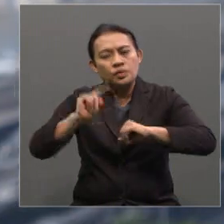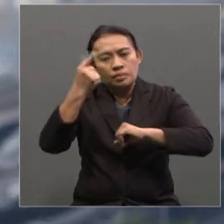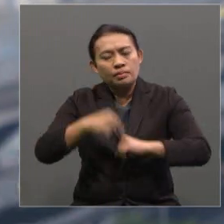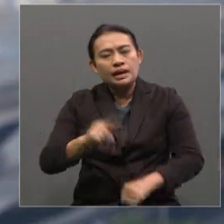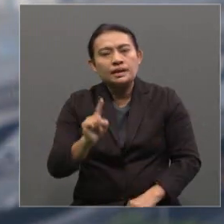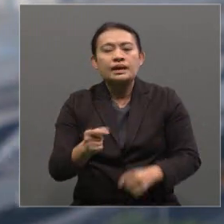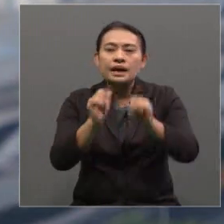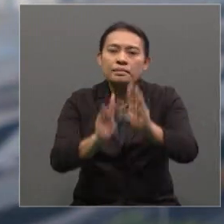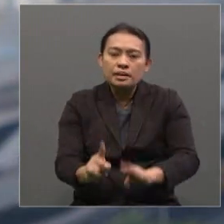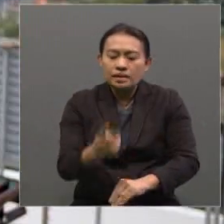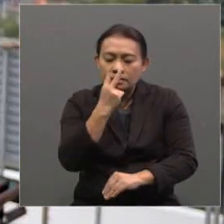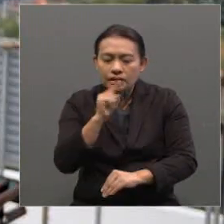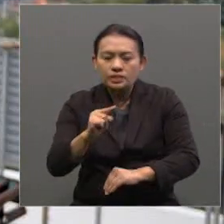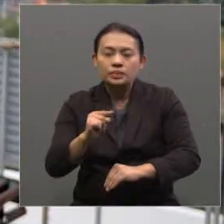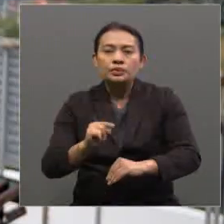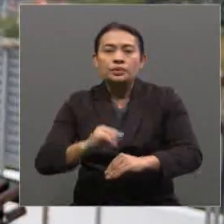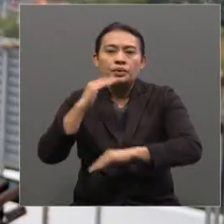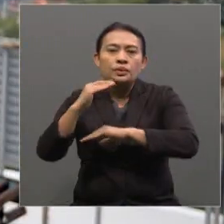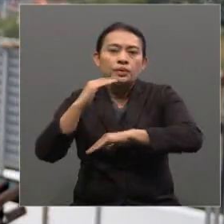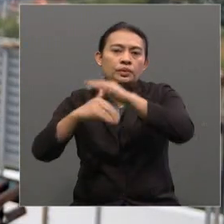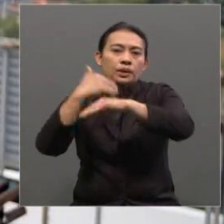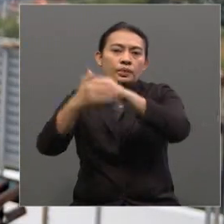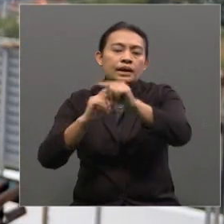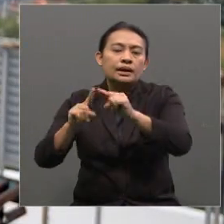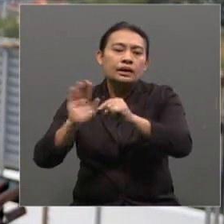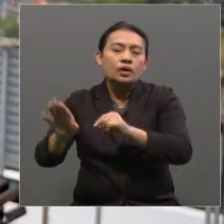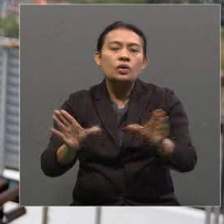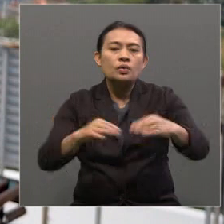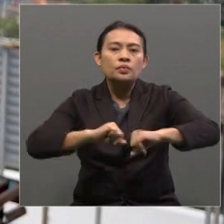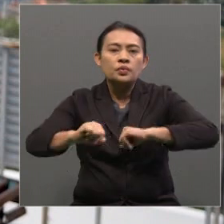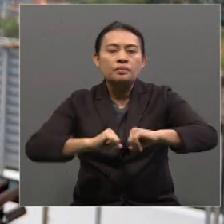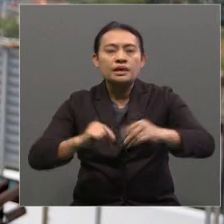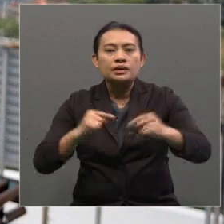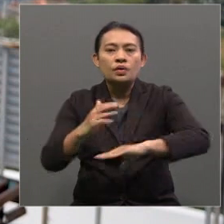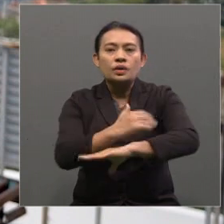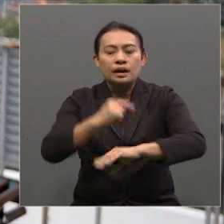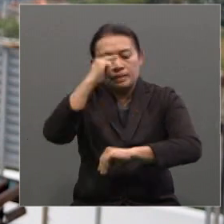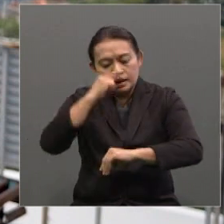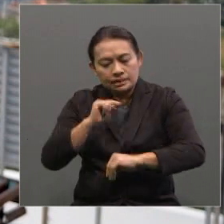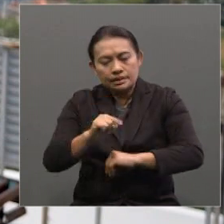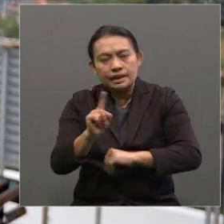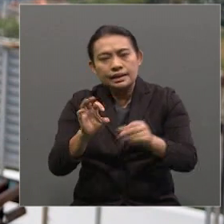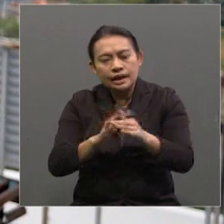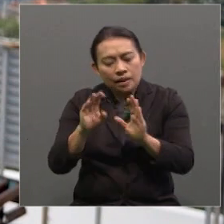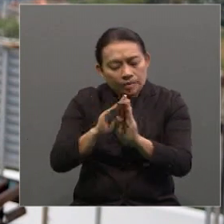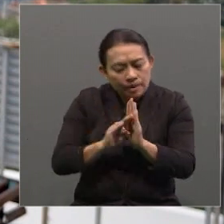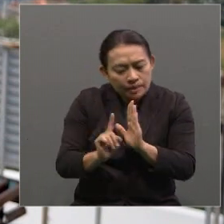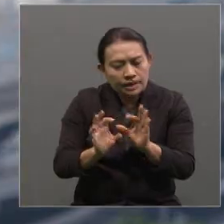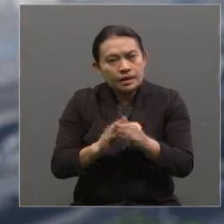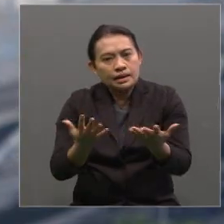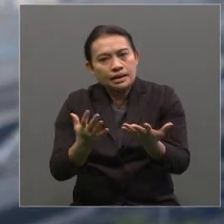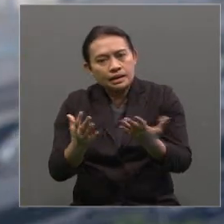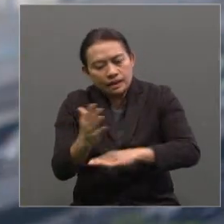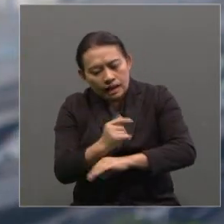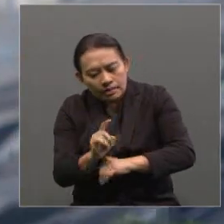จะไปดูวิวัฒนาการของคนรุ่นใหม่ในแต่ละยุคของการเมืองไทยว่ามีสเต็ปมีความคิดความเห็นทางการเมื